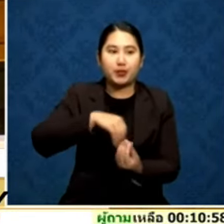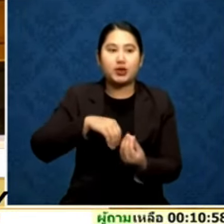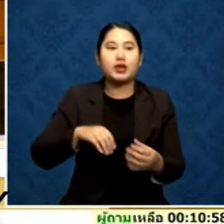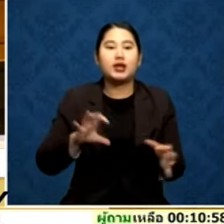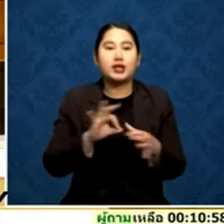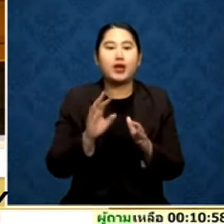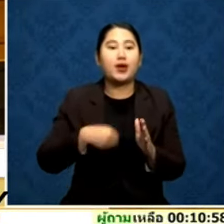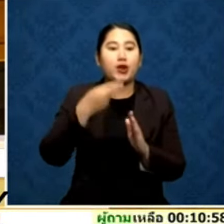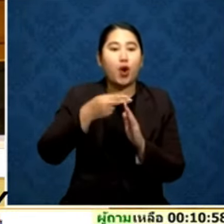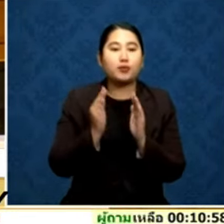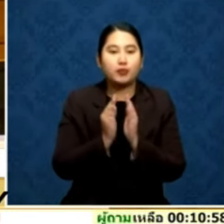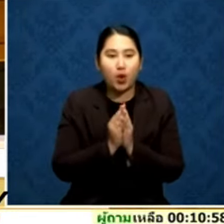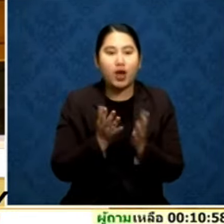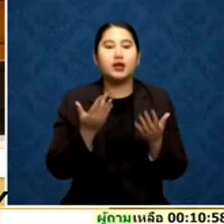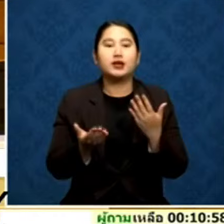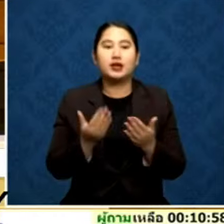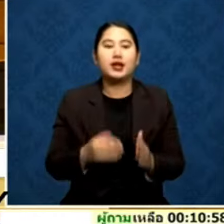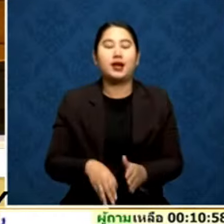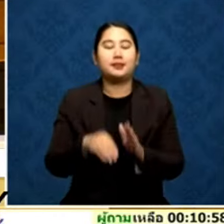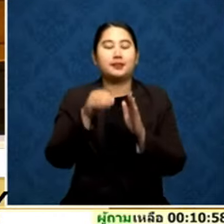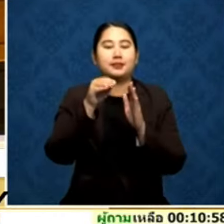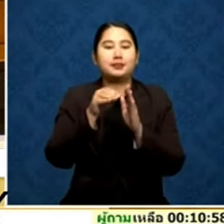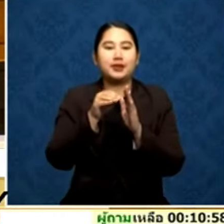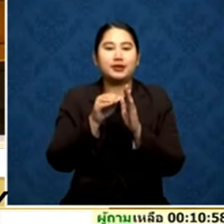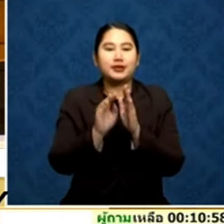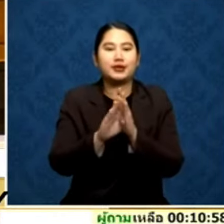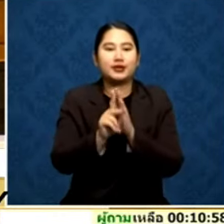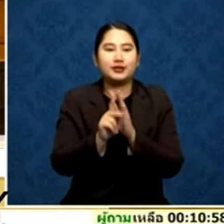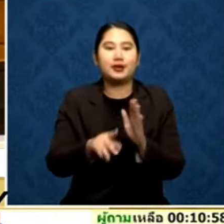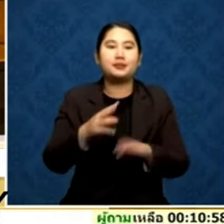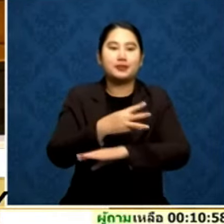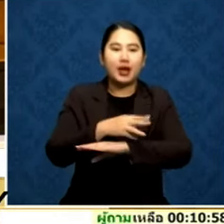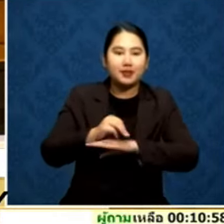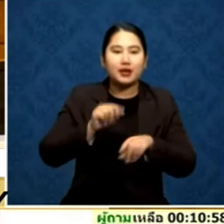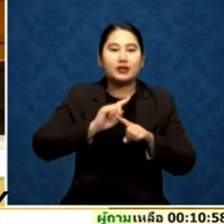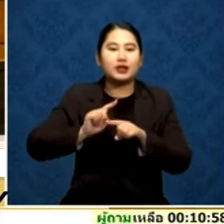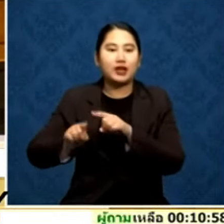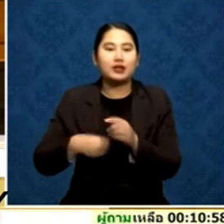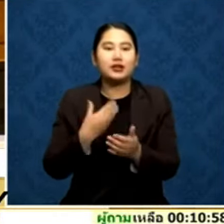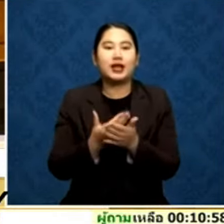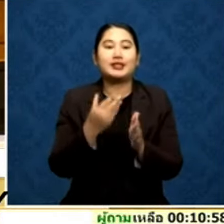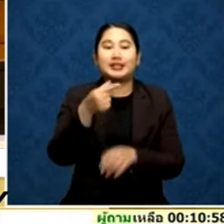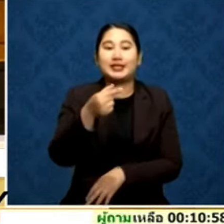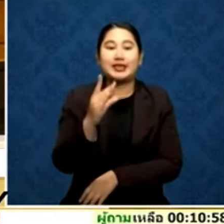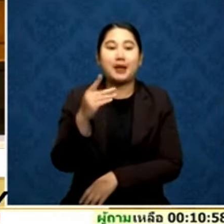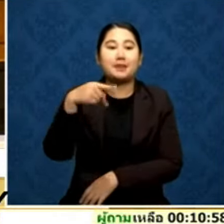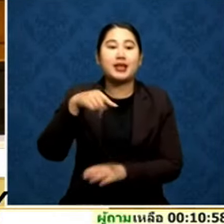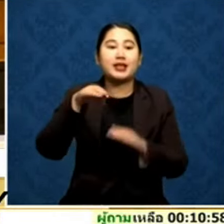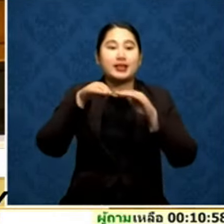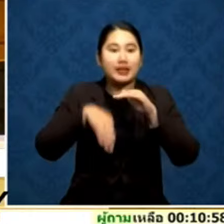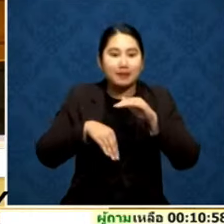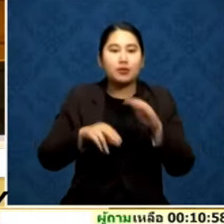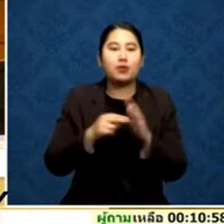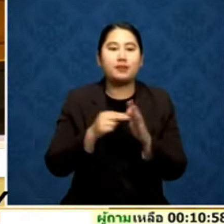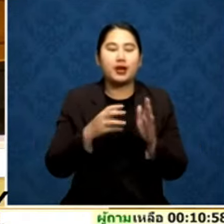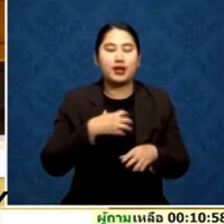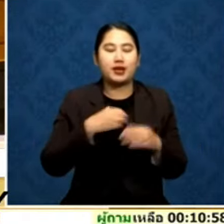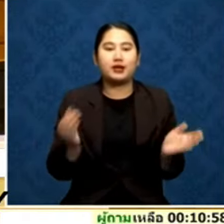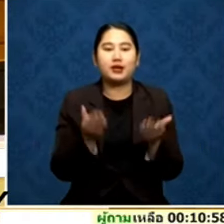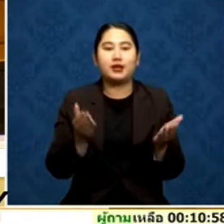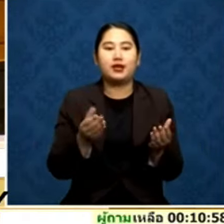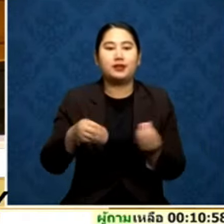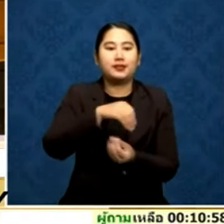นองบัวลำพูหรือว่าบึงกาฬหรือมหาสารคามซึ่งมี GDP ยังต่ำอยู่เราก็อยากจะไปกระตุ้นตรงนั้นเพื่อให้เกิดการพัฒน